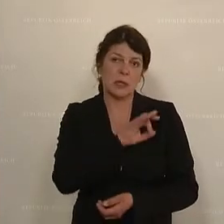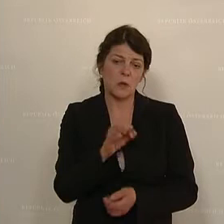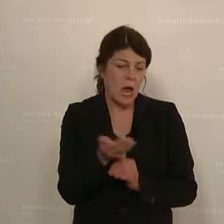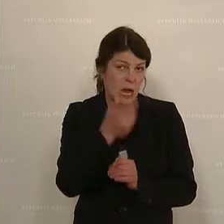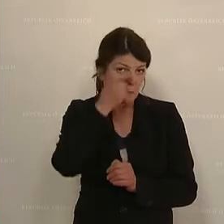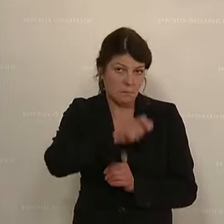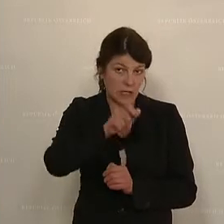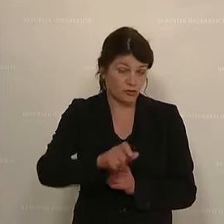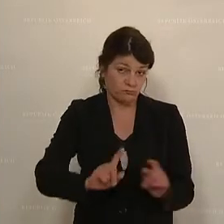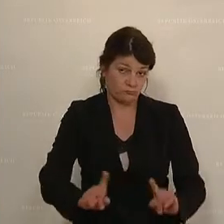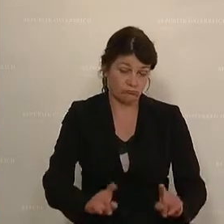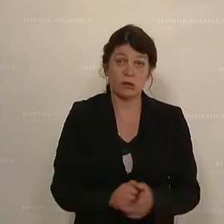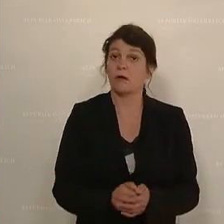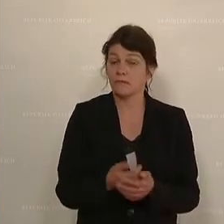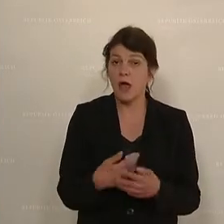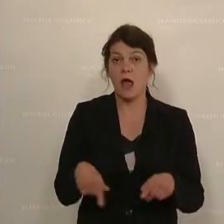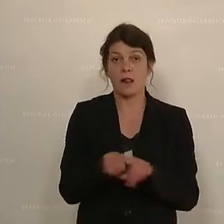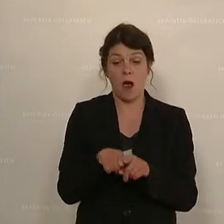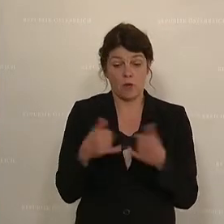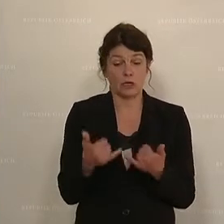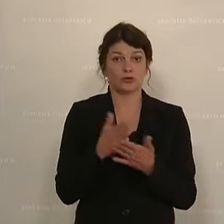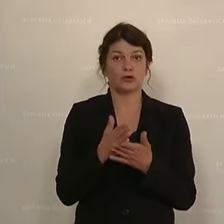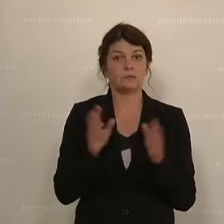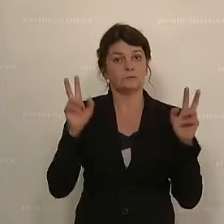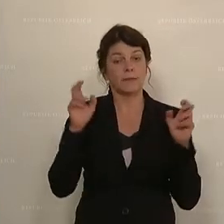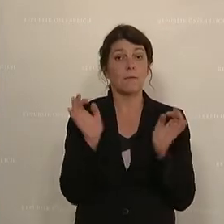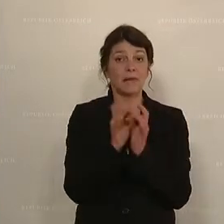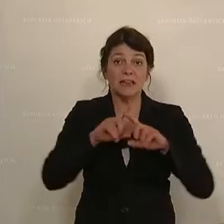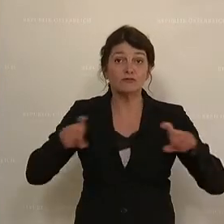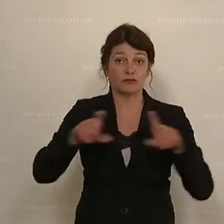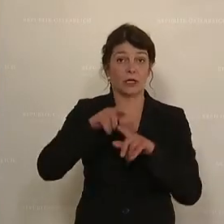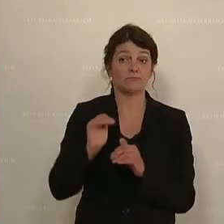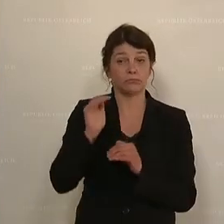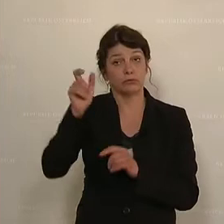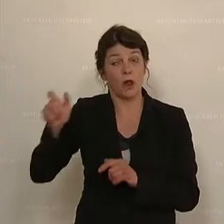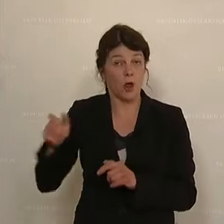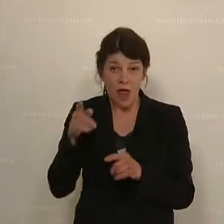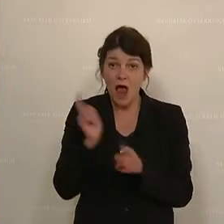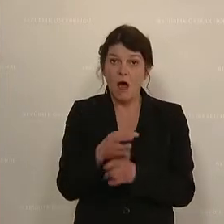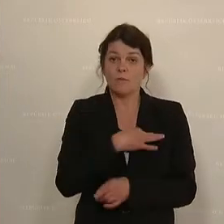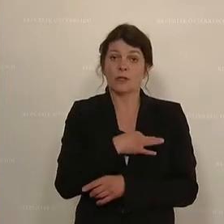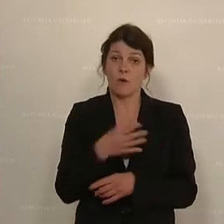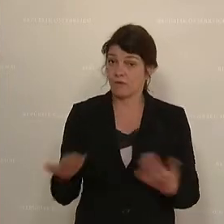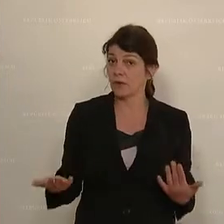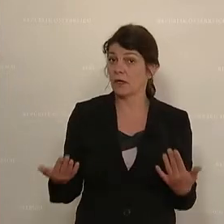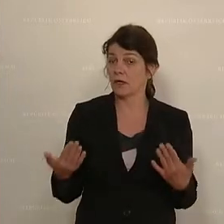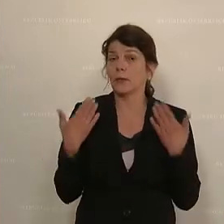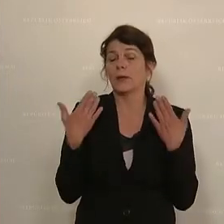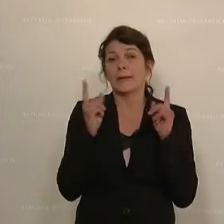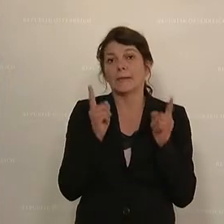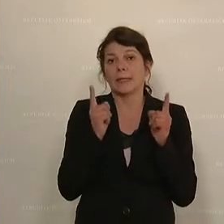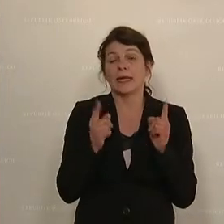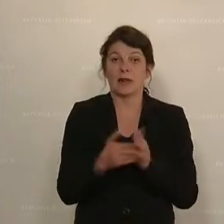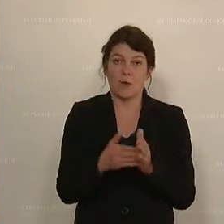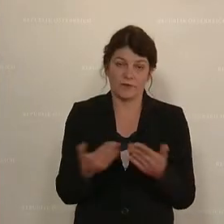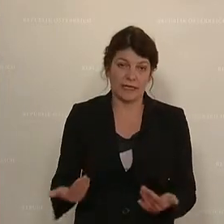ärmeren Menschen, sondern mittlerweile auch die sogenannte Mittelschicht. Es wäre somit ganz dringend